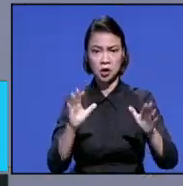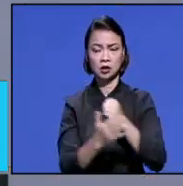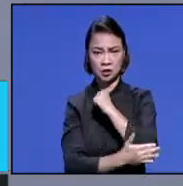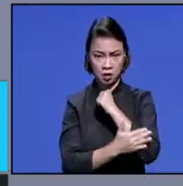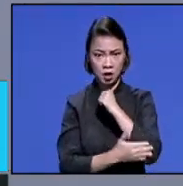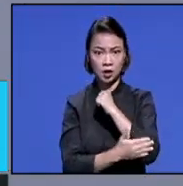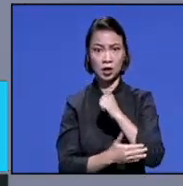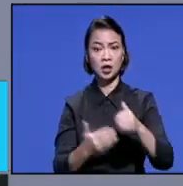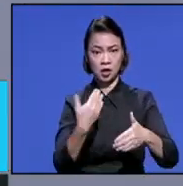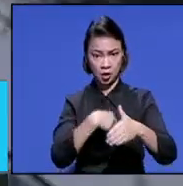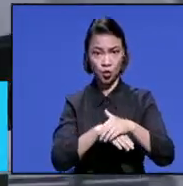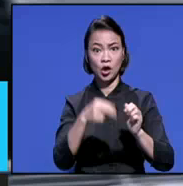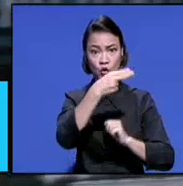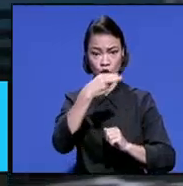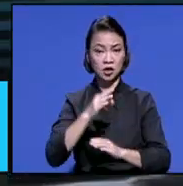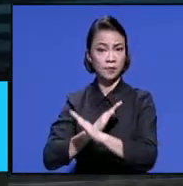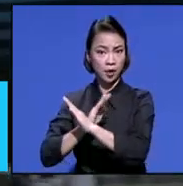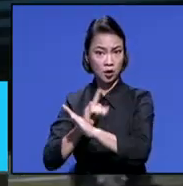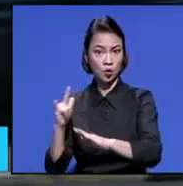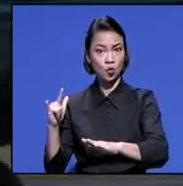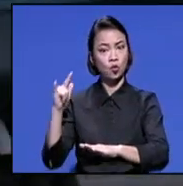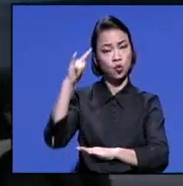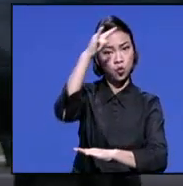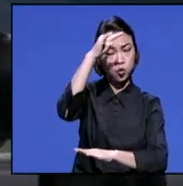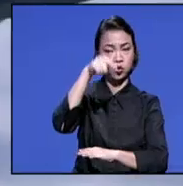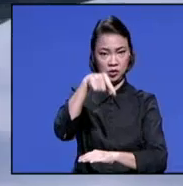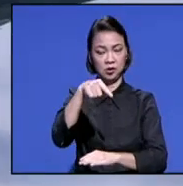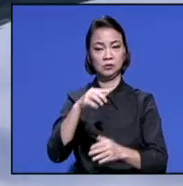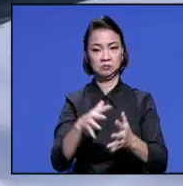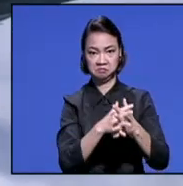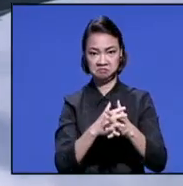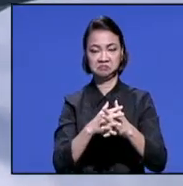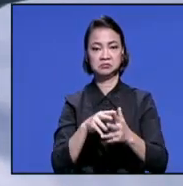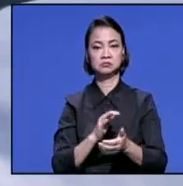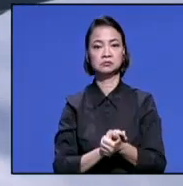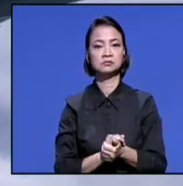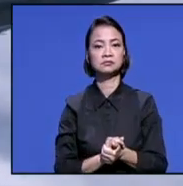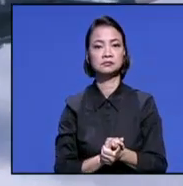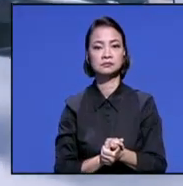termasuk Indonesia, melarang sementara menerbangkan pesawat pabrikan Amerika Serikat ini.